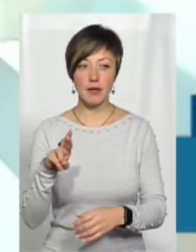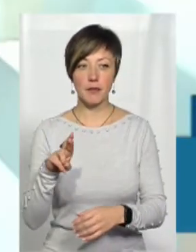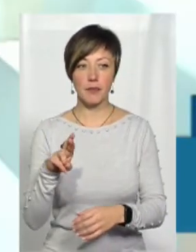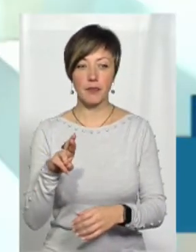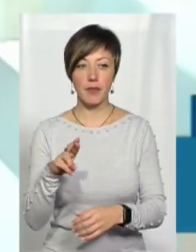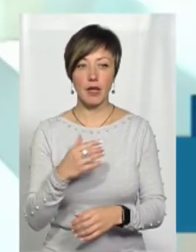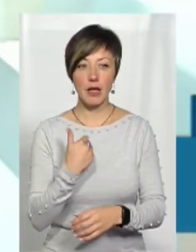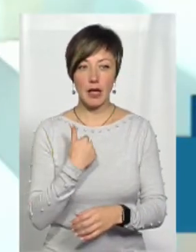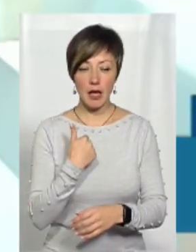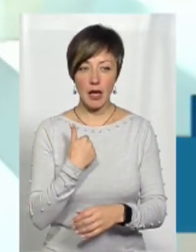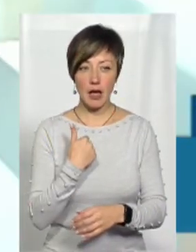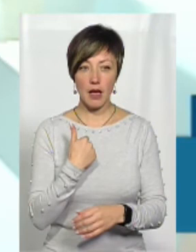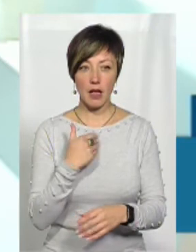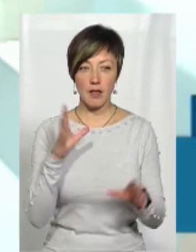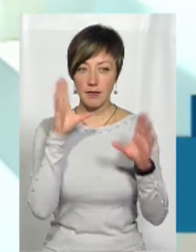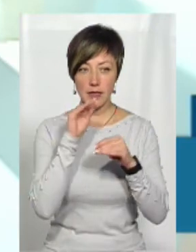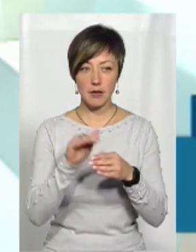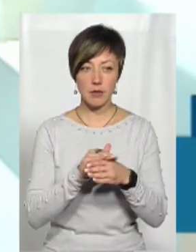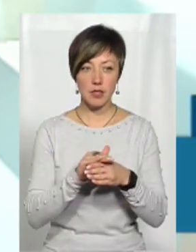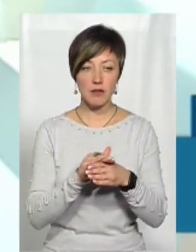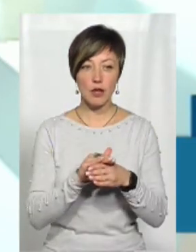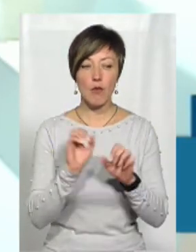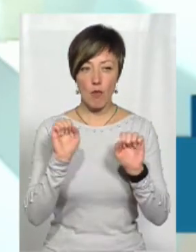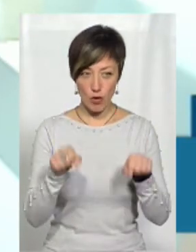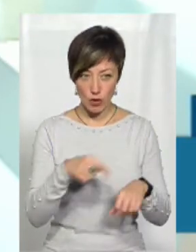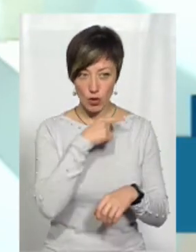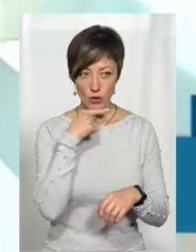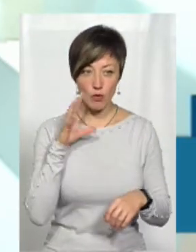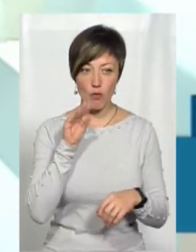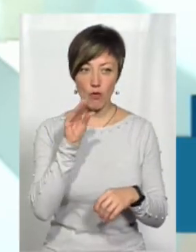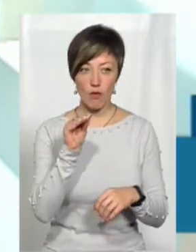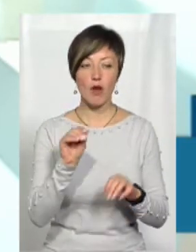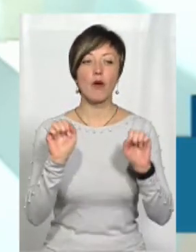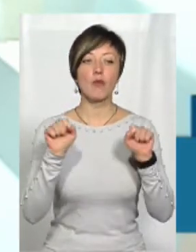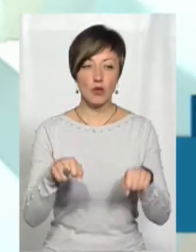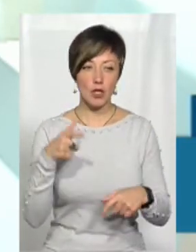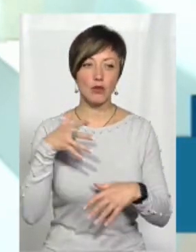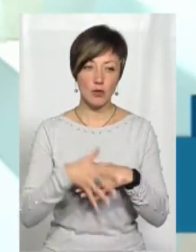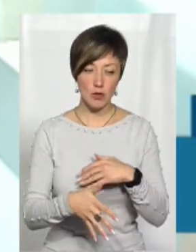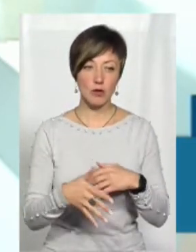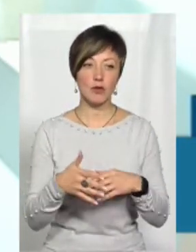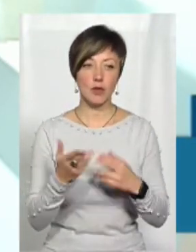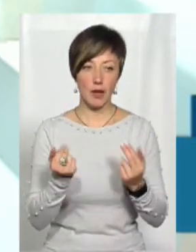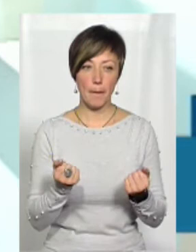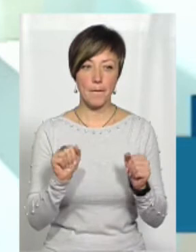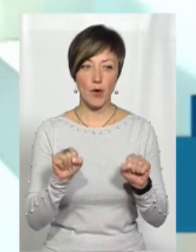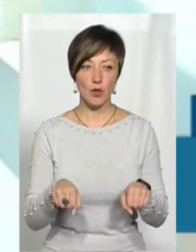прочитала його прізвище. Можна на російській мові, Надія? Я знаю, що ви розумієте. Я слухаю, я вас уважно розумію.